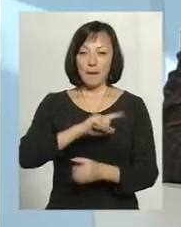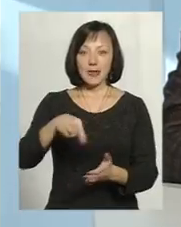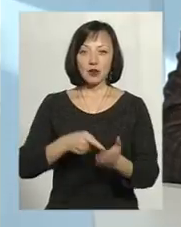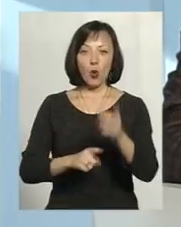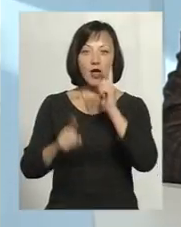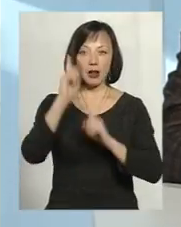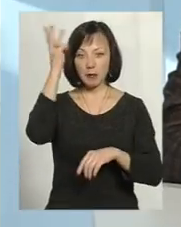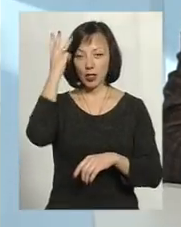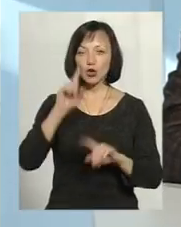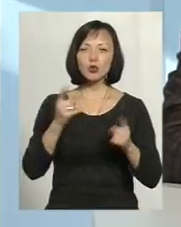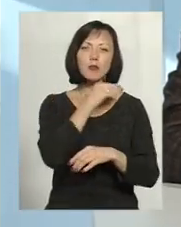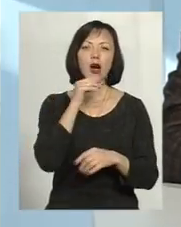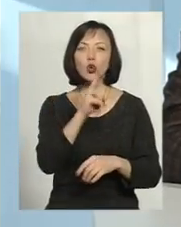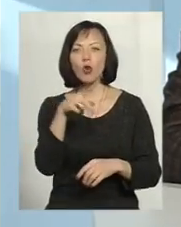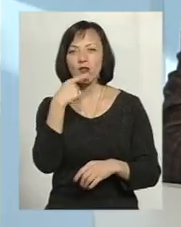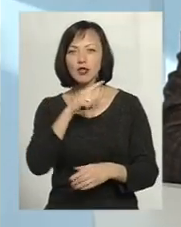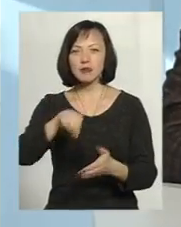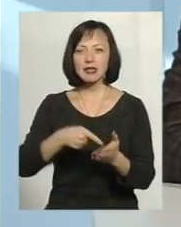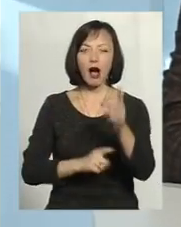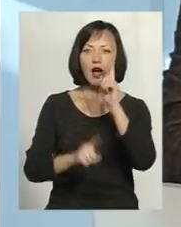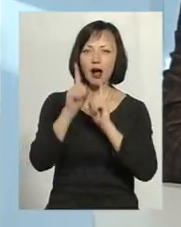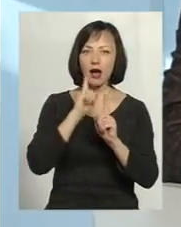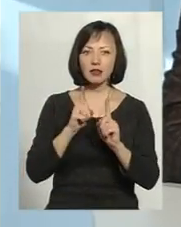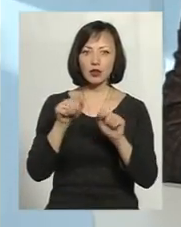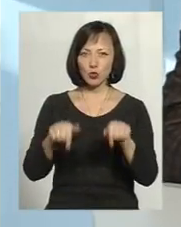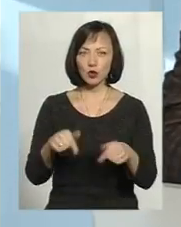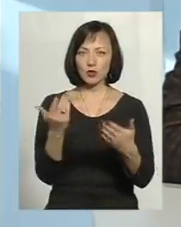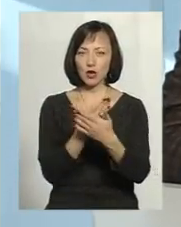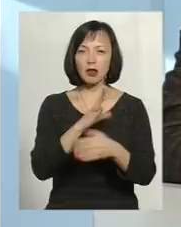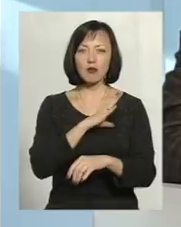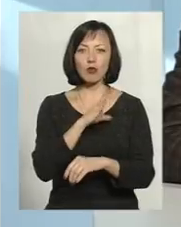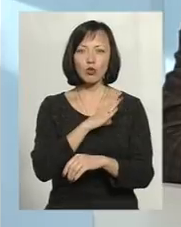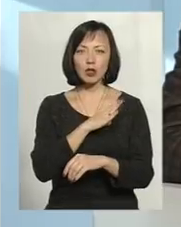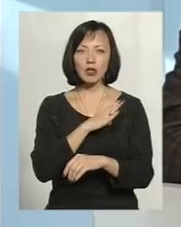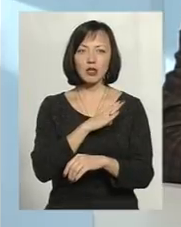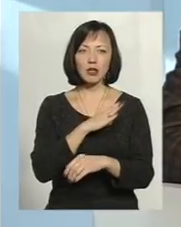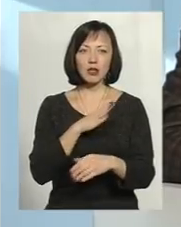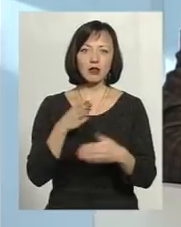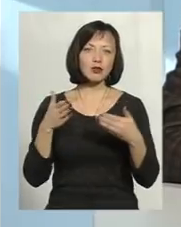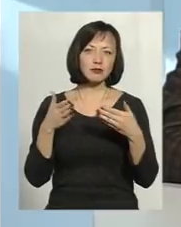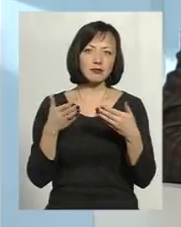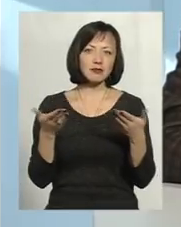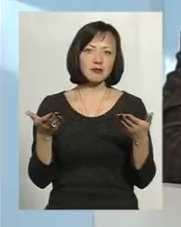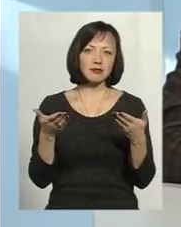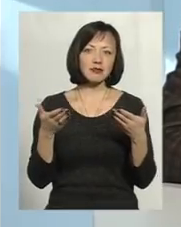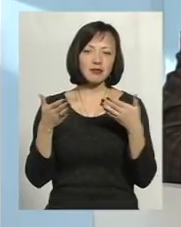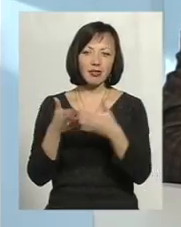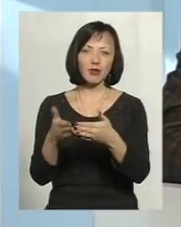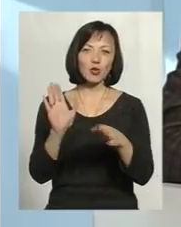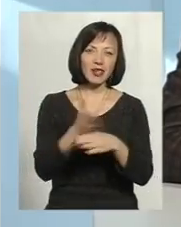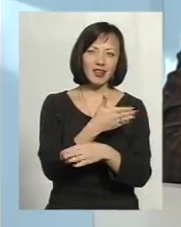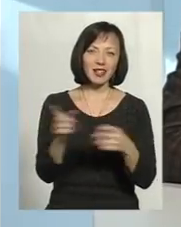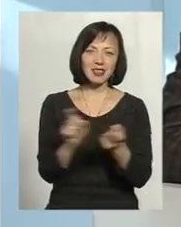ради. Дуже багато хто говорив, що міська рада, навіть тут в сюжеті в нас було, зайде там в довгі ті секретаріади, будуть